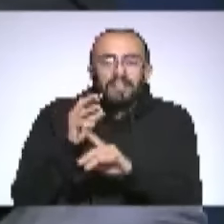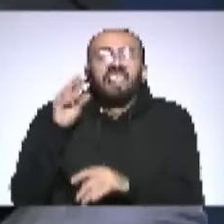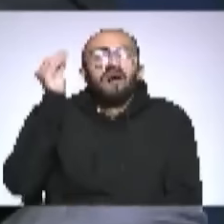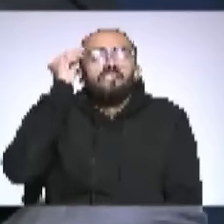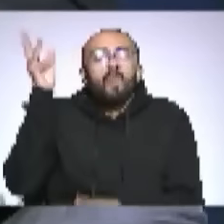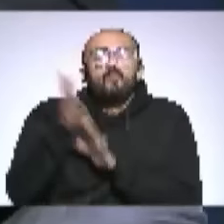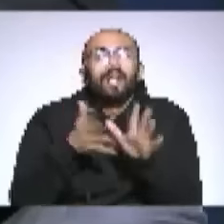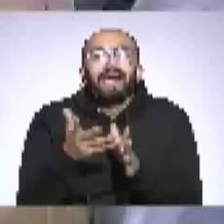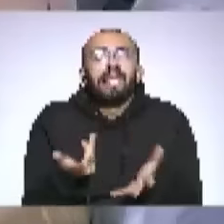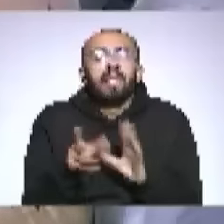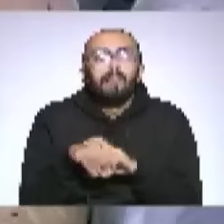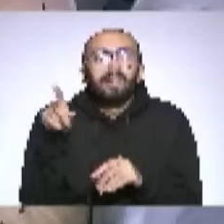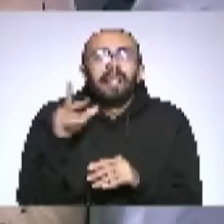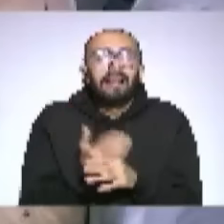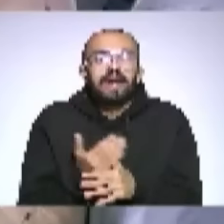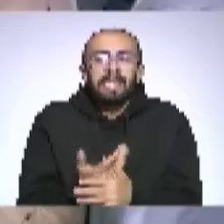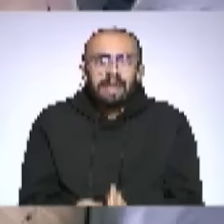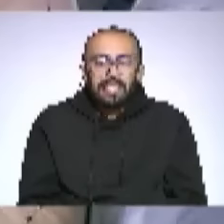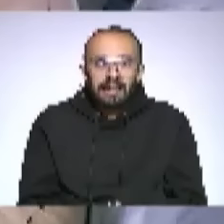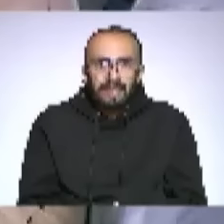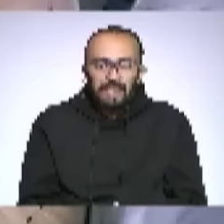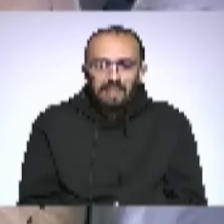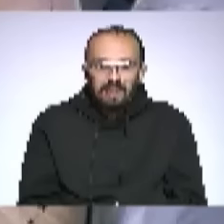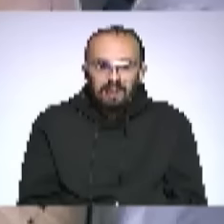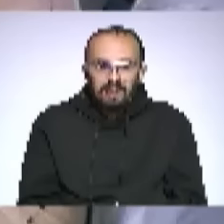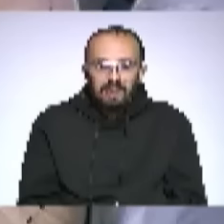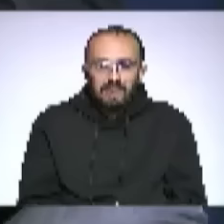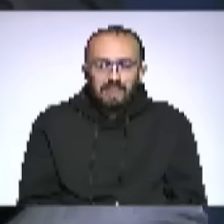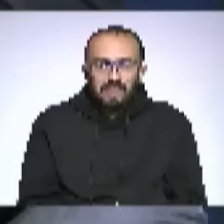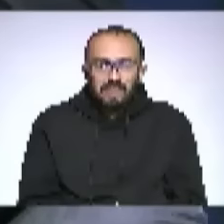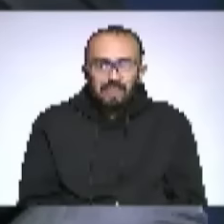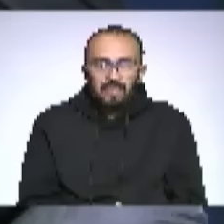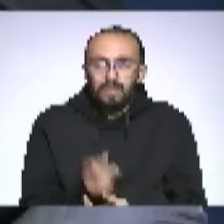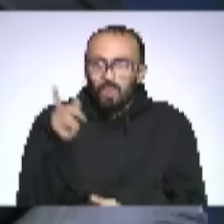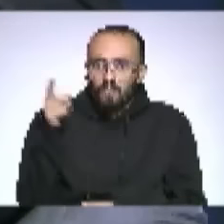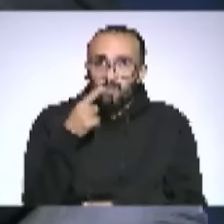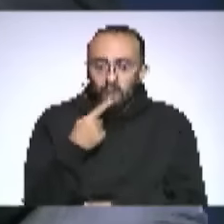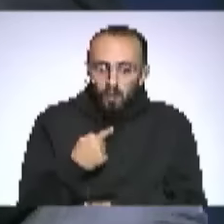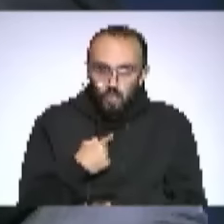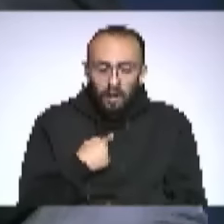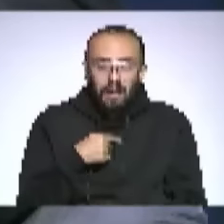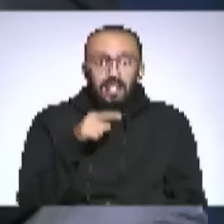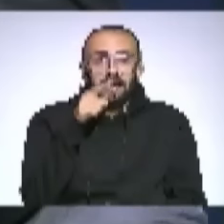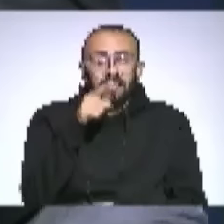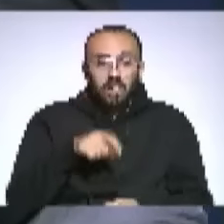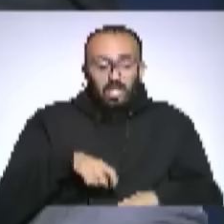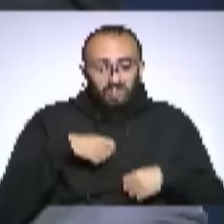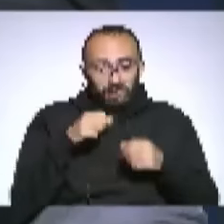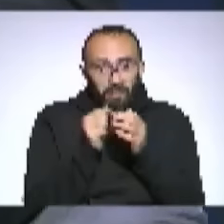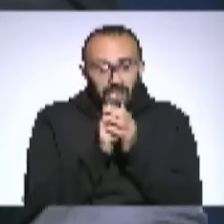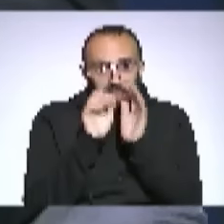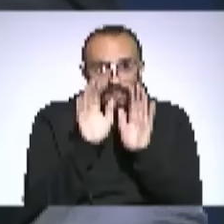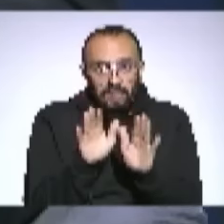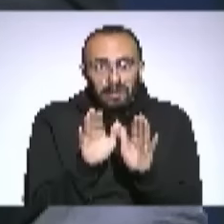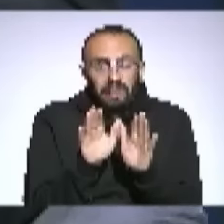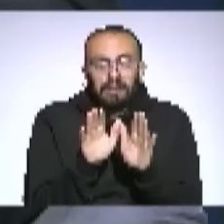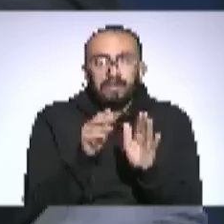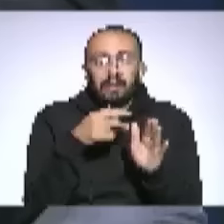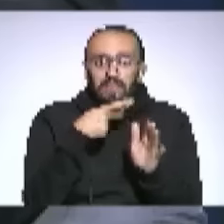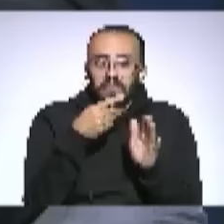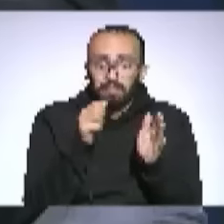جواه هو بيعمل كده ليه عاوز حلل شخصيته ما هو بيقوللي ان انت عيشي في بيتك انا